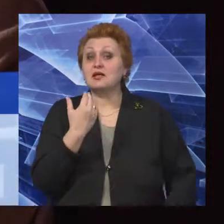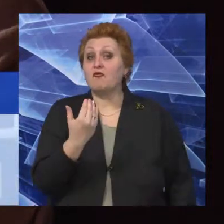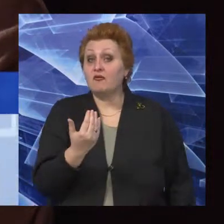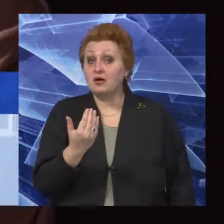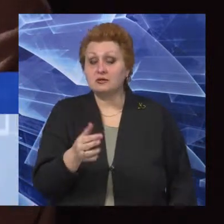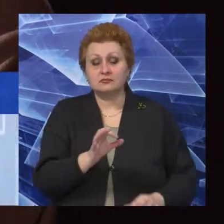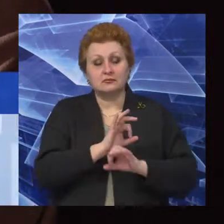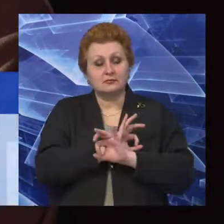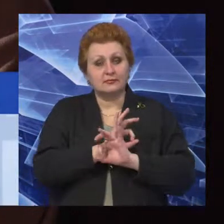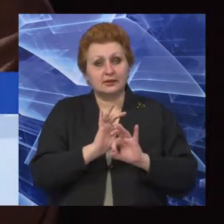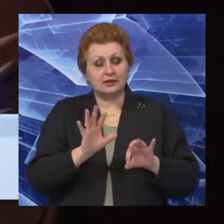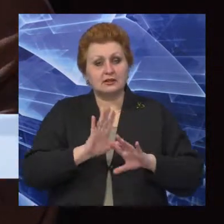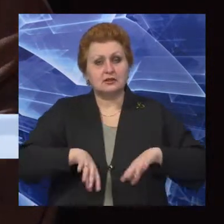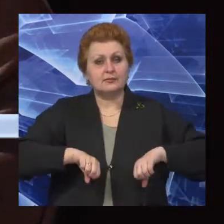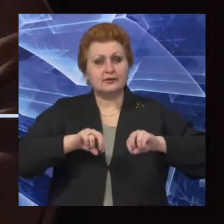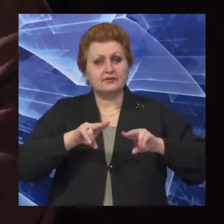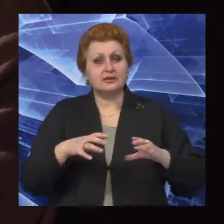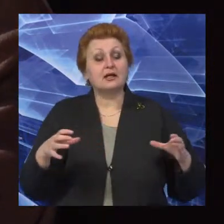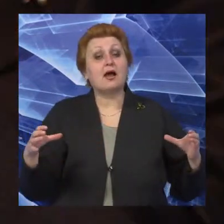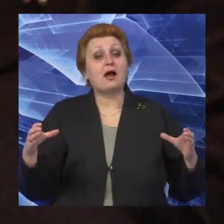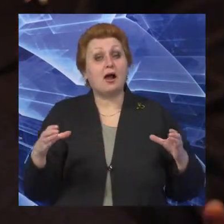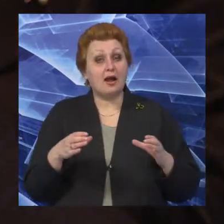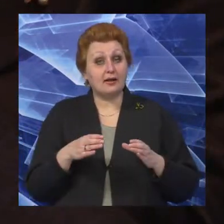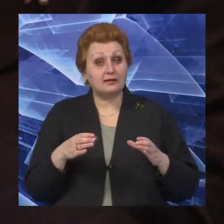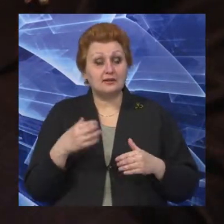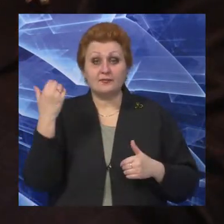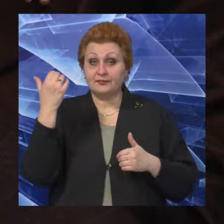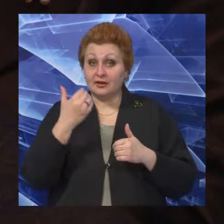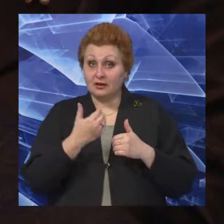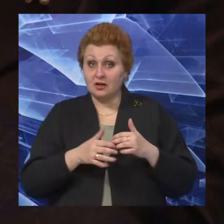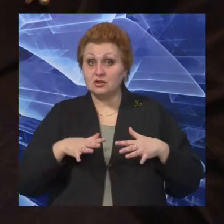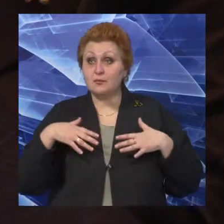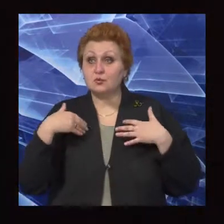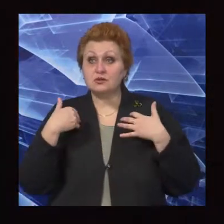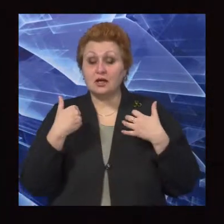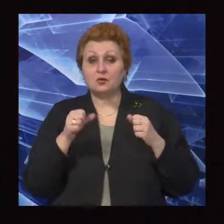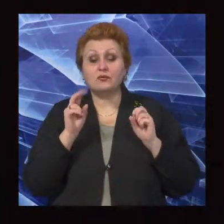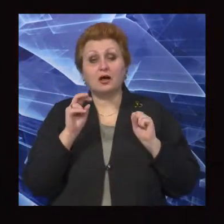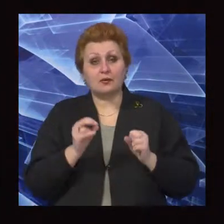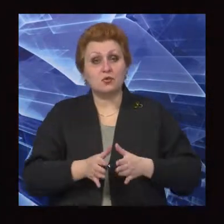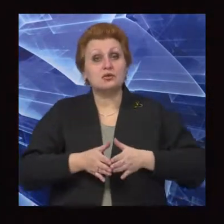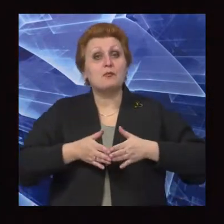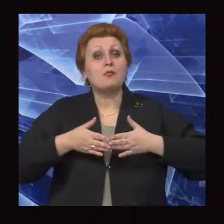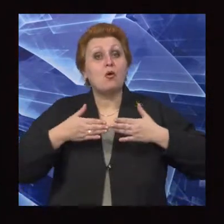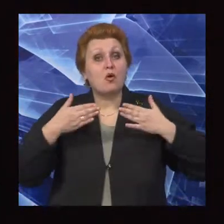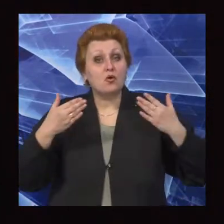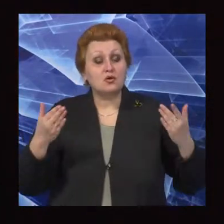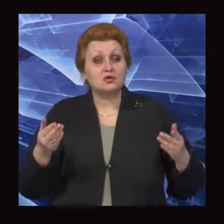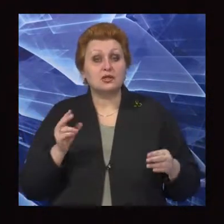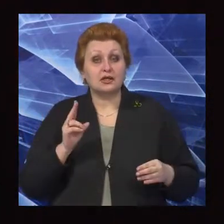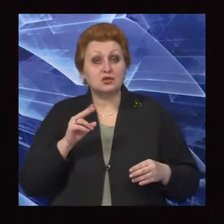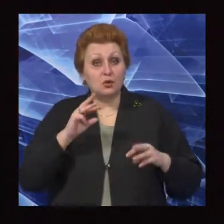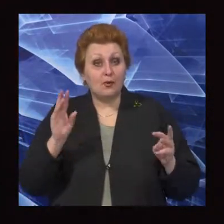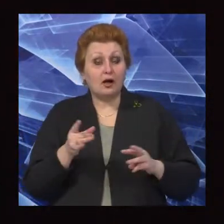ваш прекрасный профессиональный коллектив. Каждому здоровья как можно больше. И чтобы